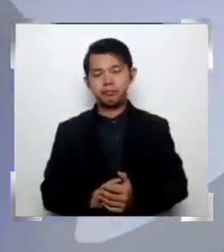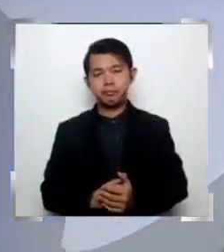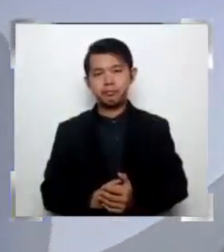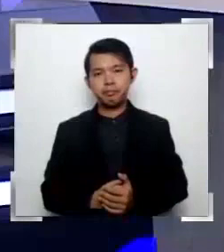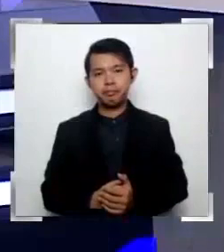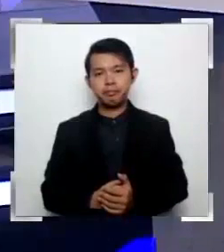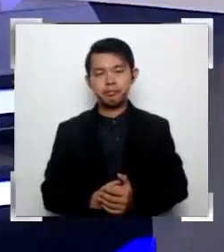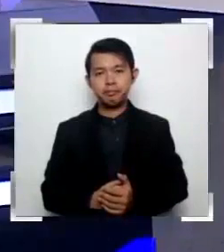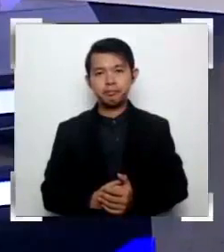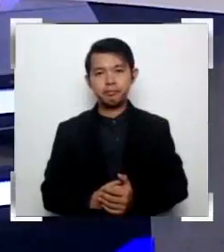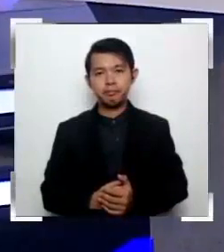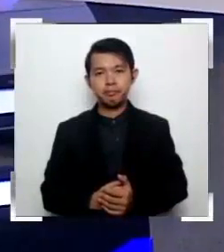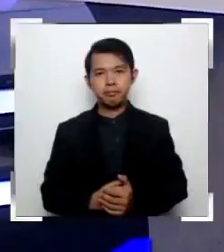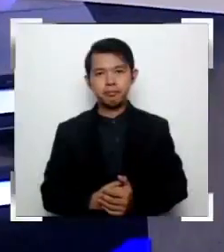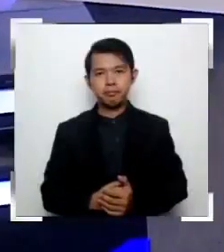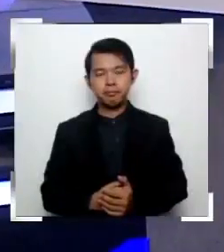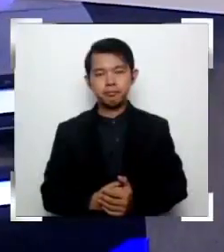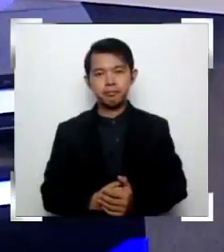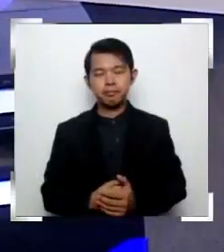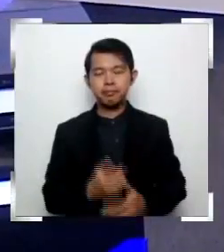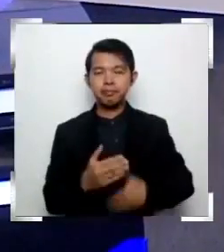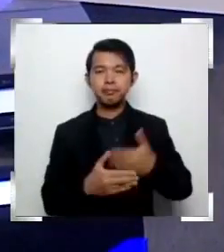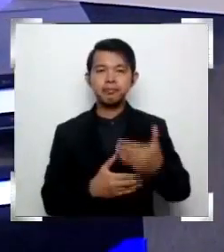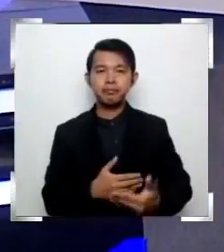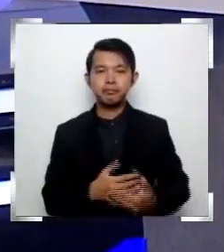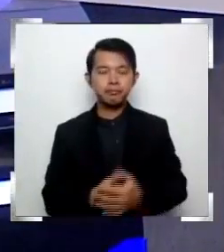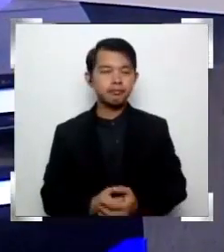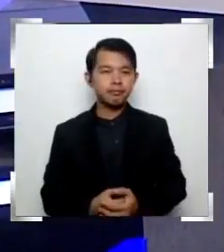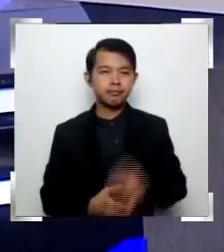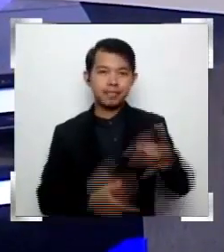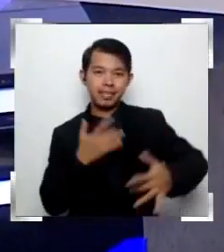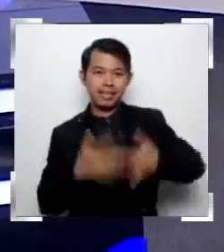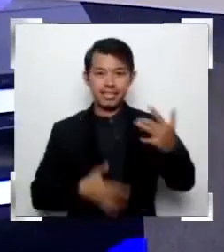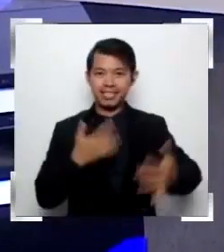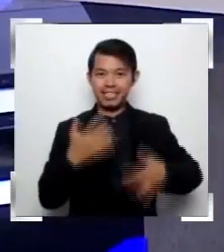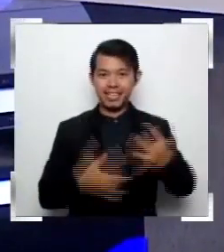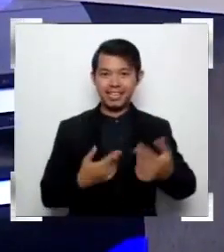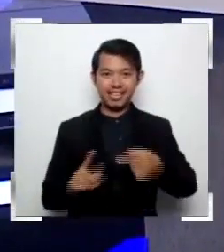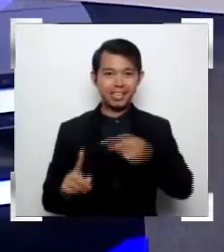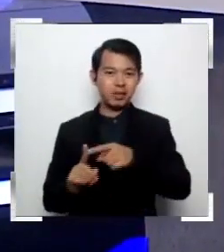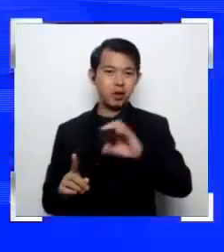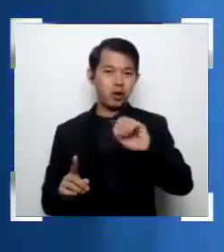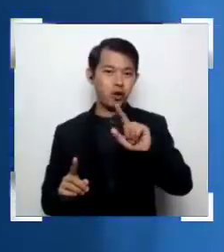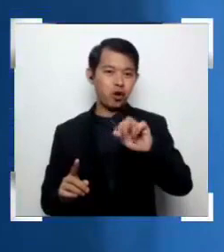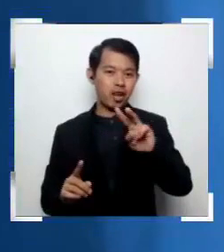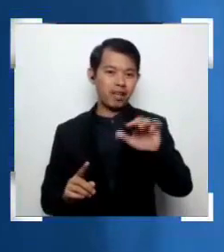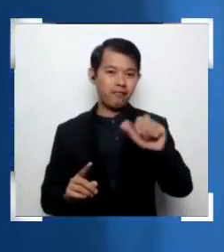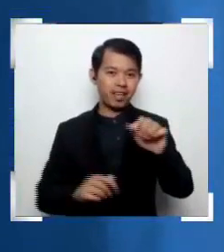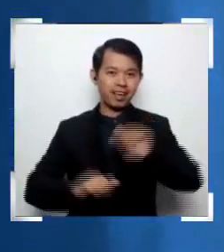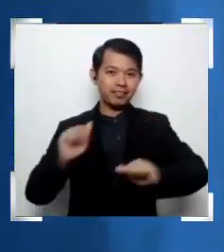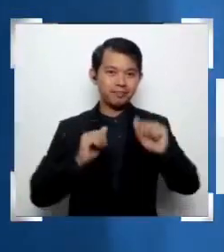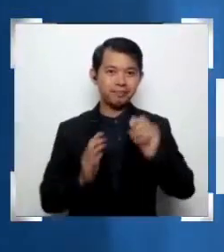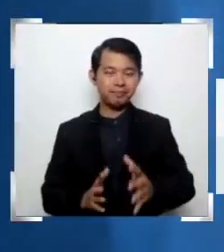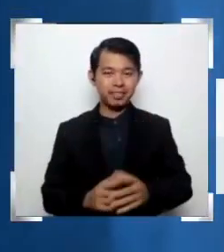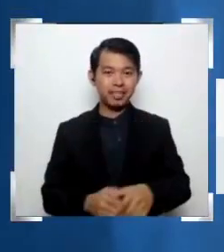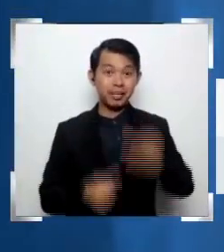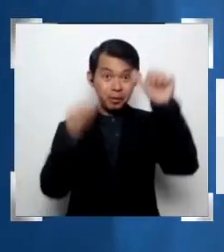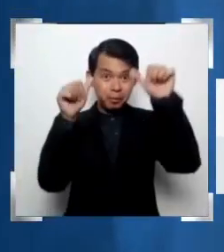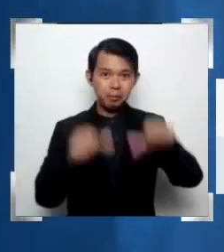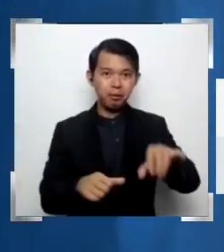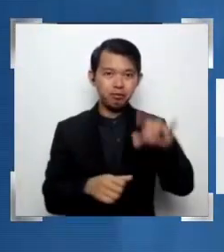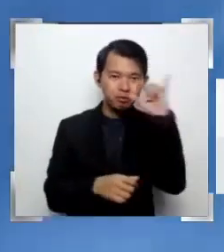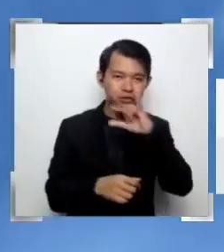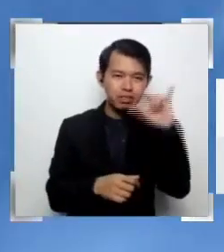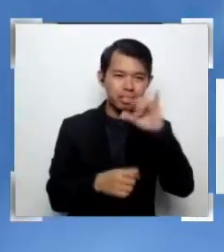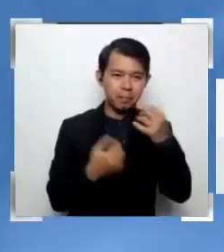Beyond excited daw sa upcoming Hunger Games film si Olivia Rodrigo. Inanunsyo niya sa Instagram na sinulat at inawit niya ang official